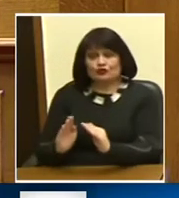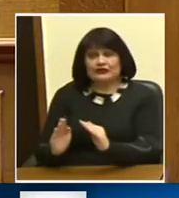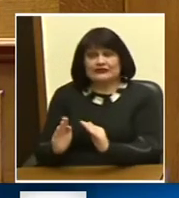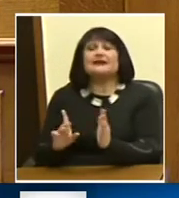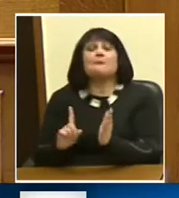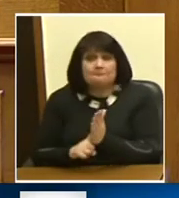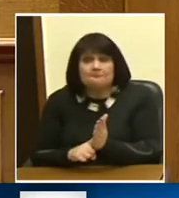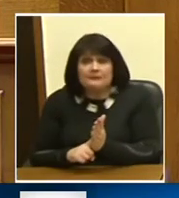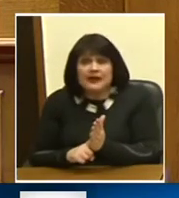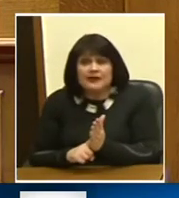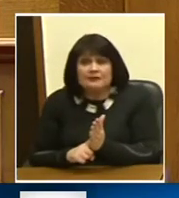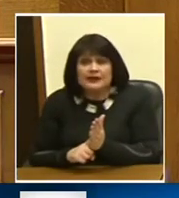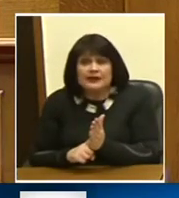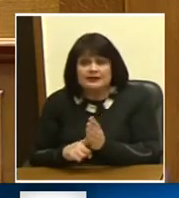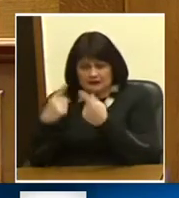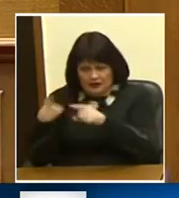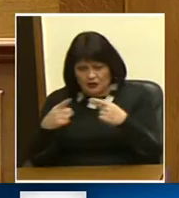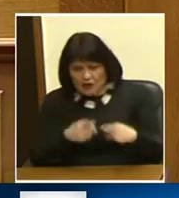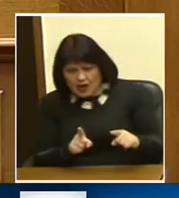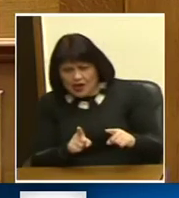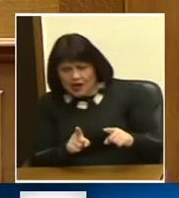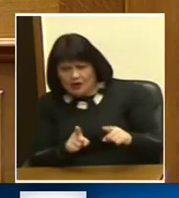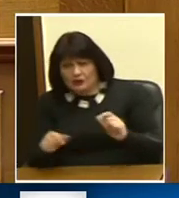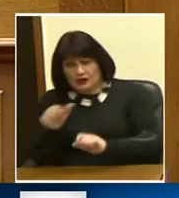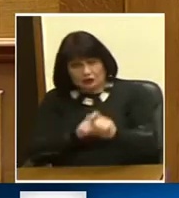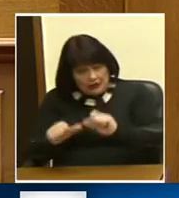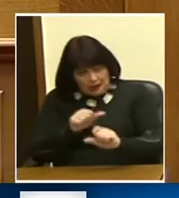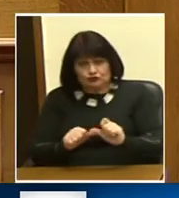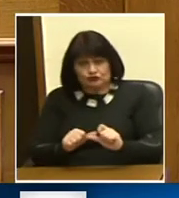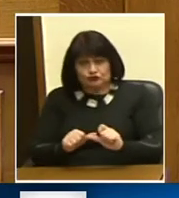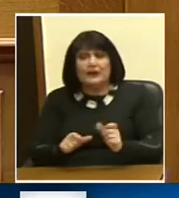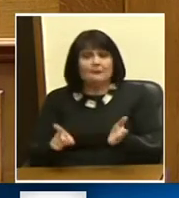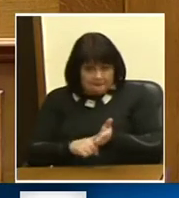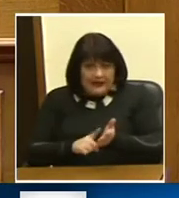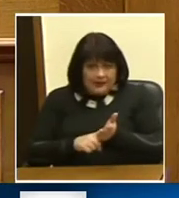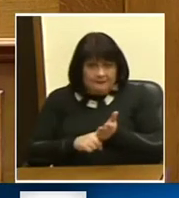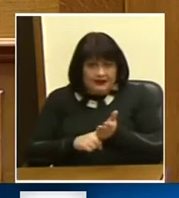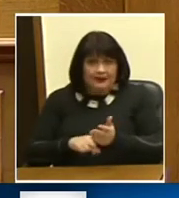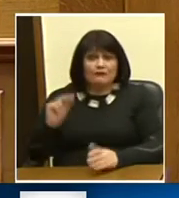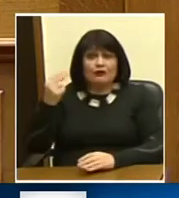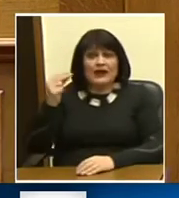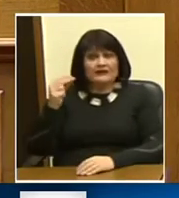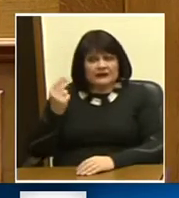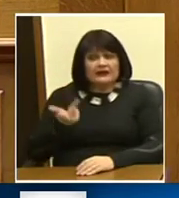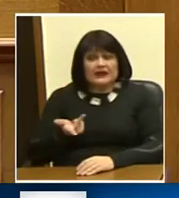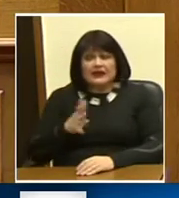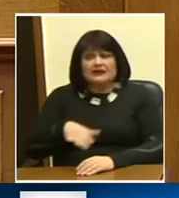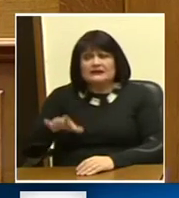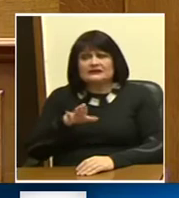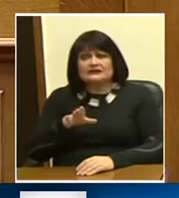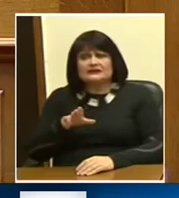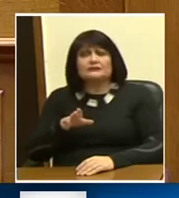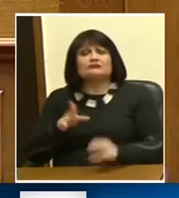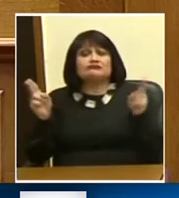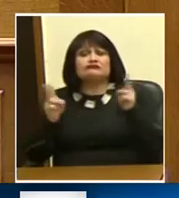πρέπει να διαφοροποιηθεί και να αναθεωρηθεί. Πρέπει οι βουλευτικές θητείες να μειωθούν, να